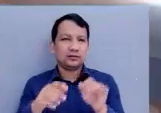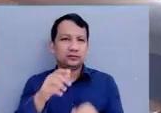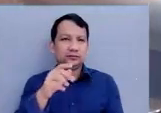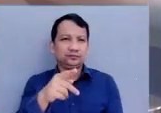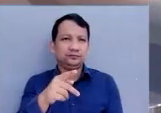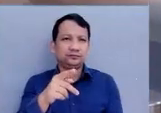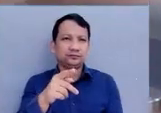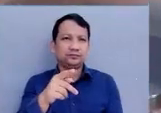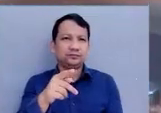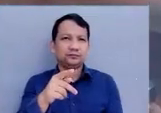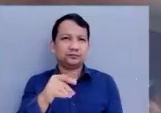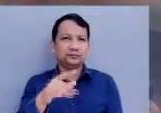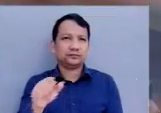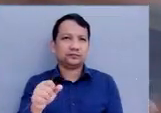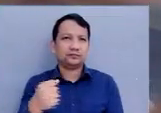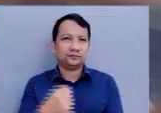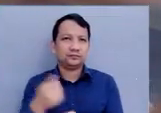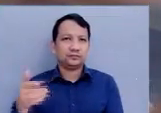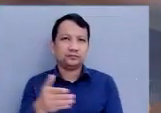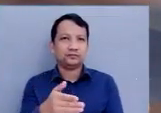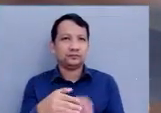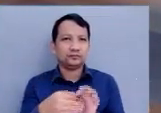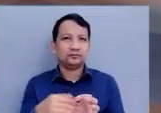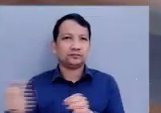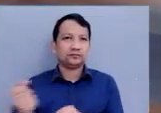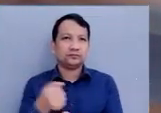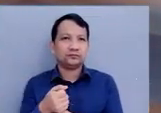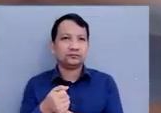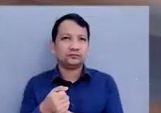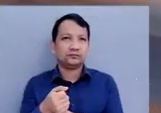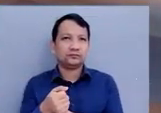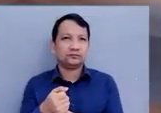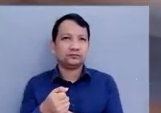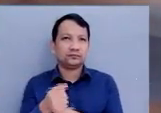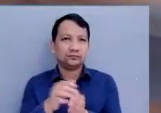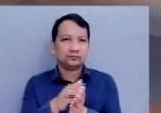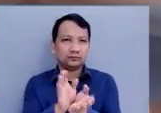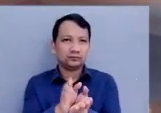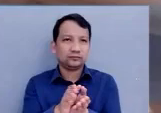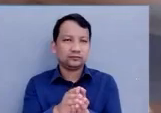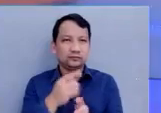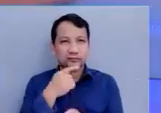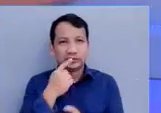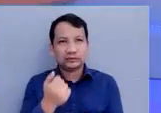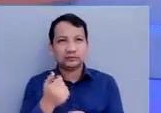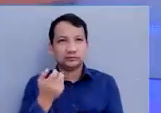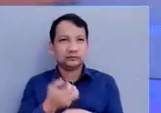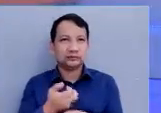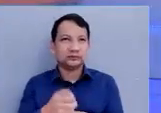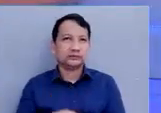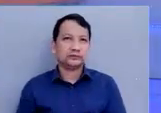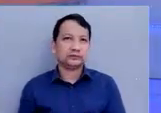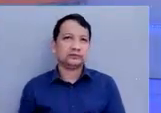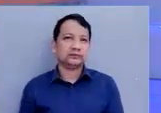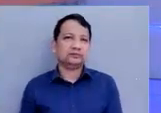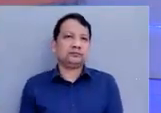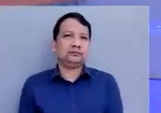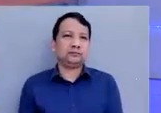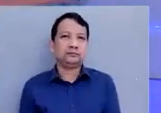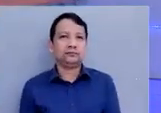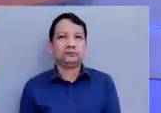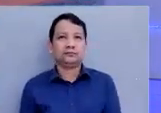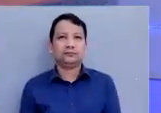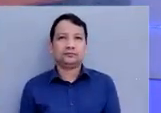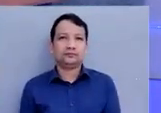ngayon po kasi medyo mahirap ang dagat Hindi po namin siya nilalagyan ng shell baka po may red tide or something makakasira Ito